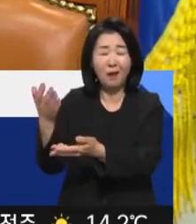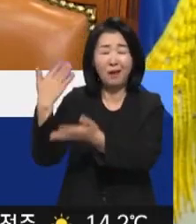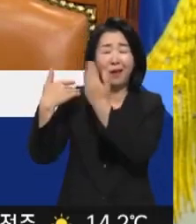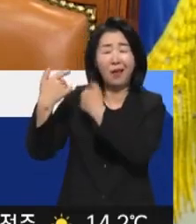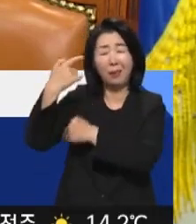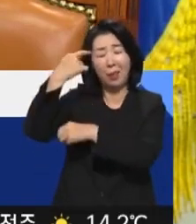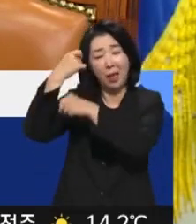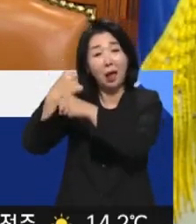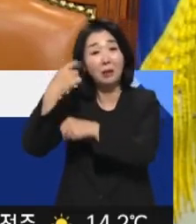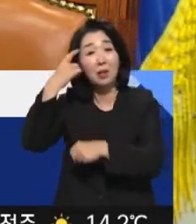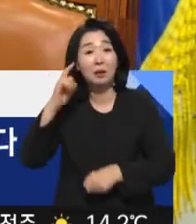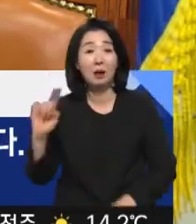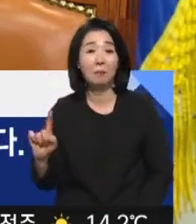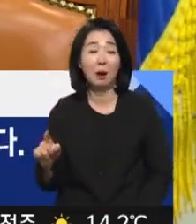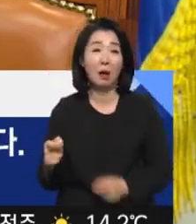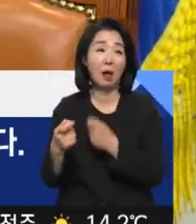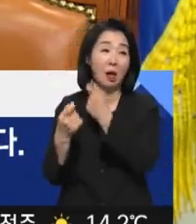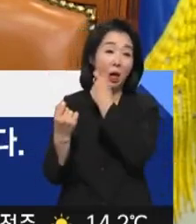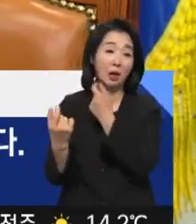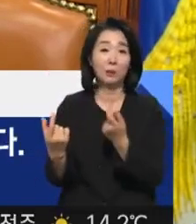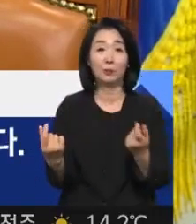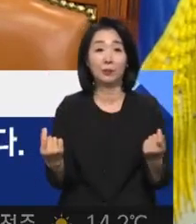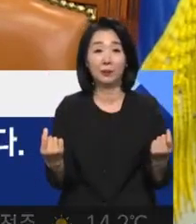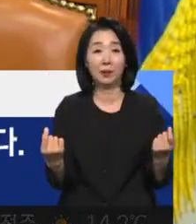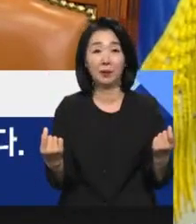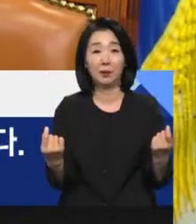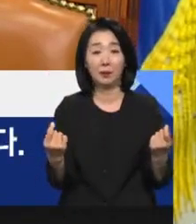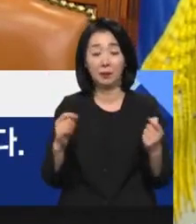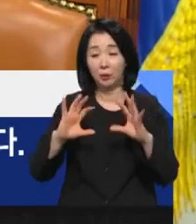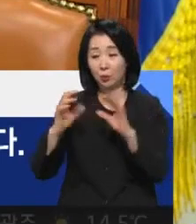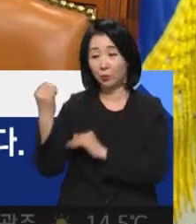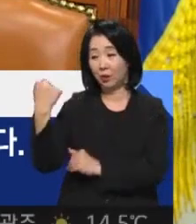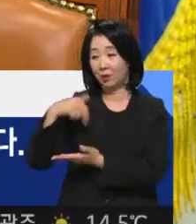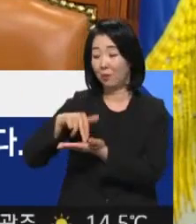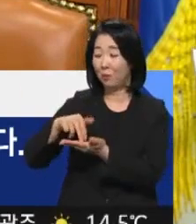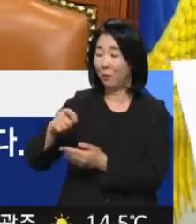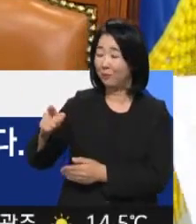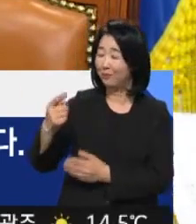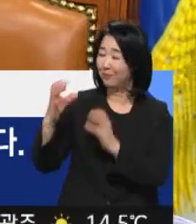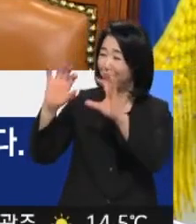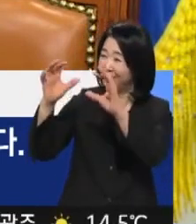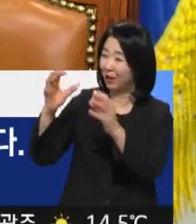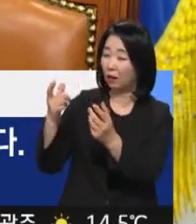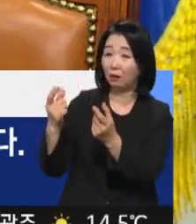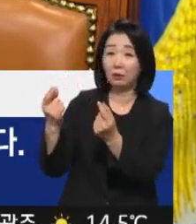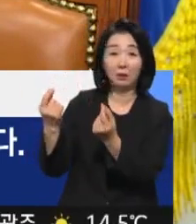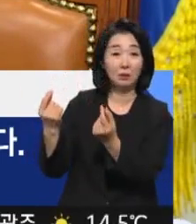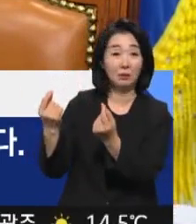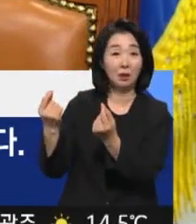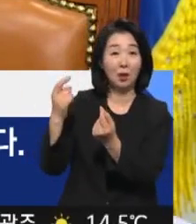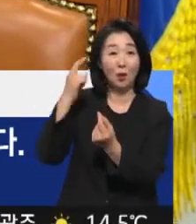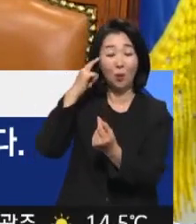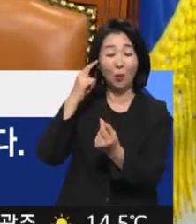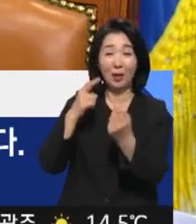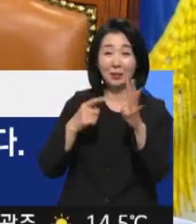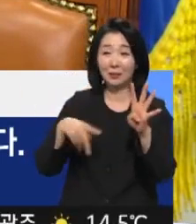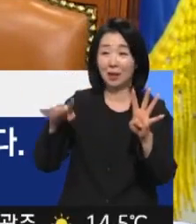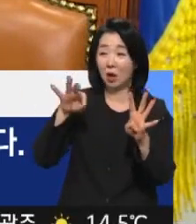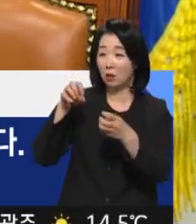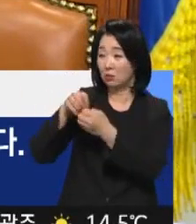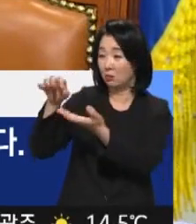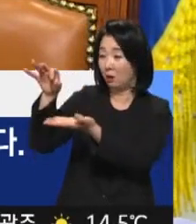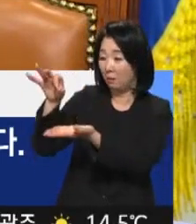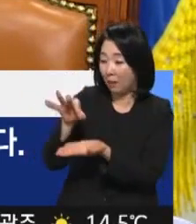싶습니다. 꼰대도 이런 꼰대가 없습니다. 국민의힘은 별나라 사람들인가 싶습니다. 4억 증여받을 만한